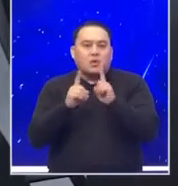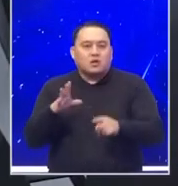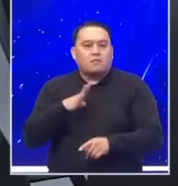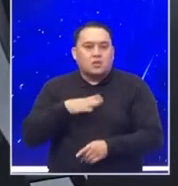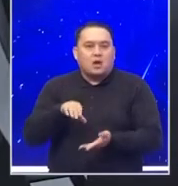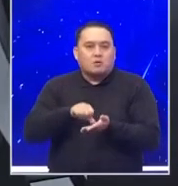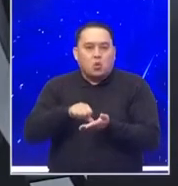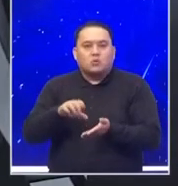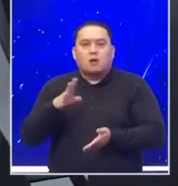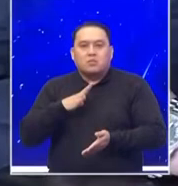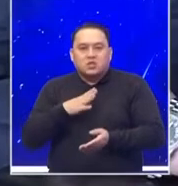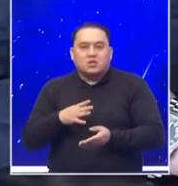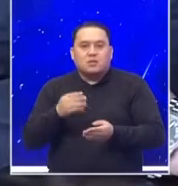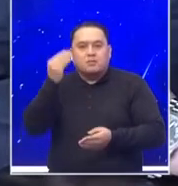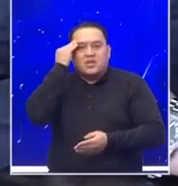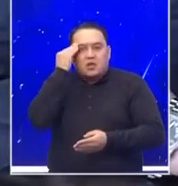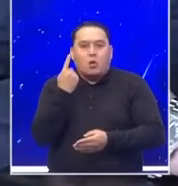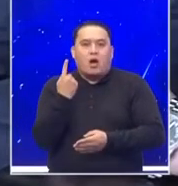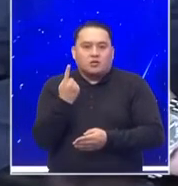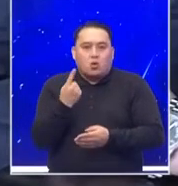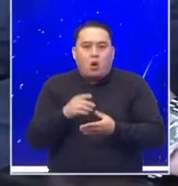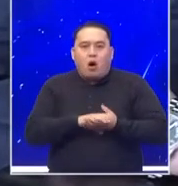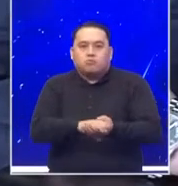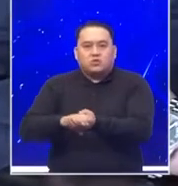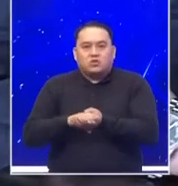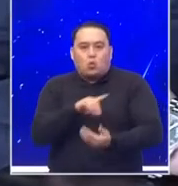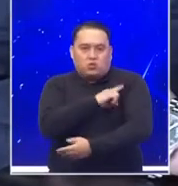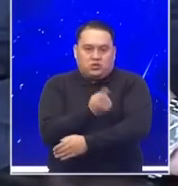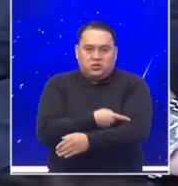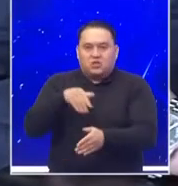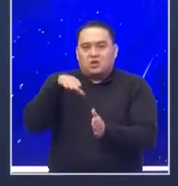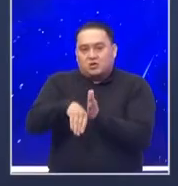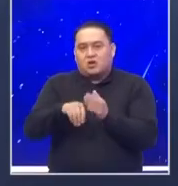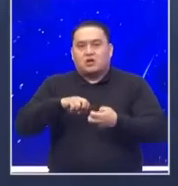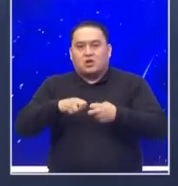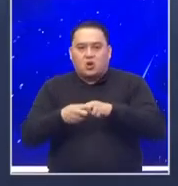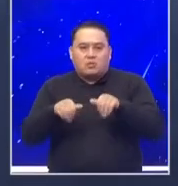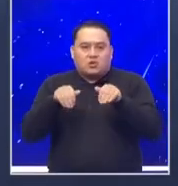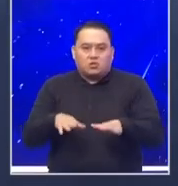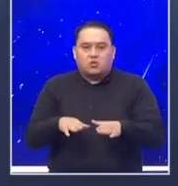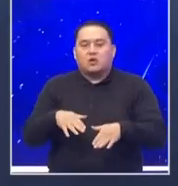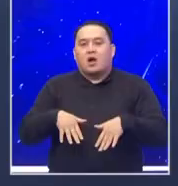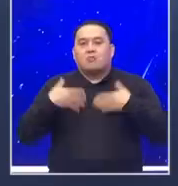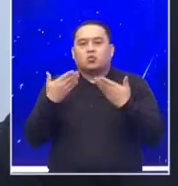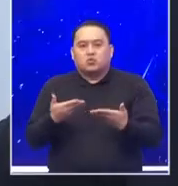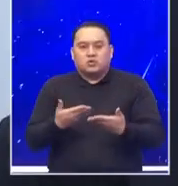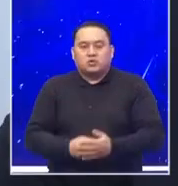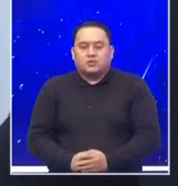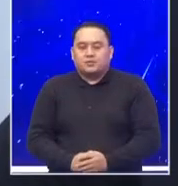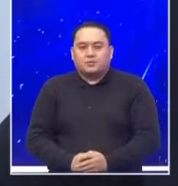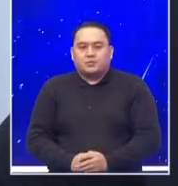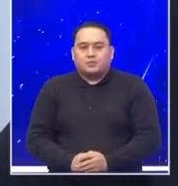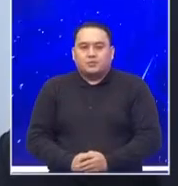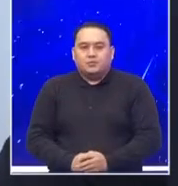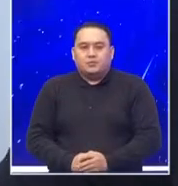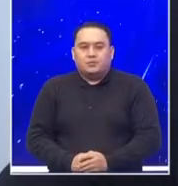собрания его участники пришли к единому мнению объединить усилия для дальнейшего решения проблем озвученных жителем талгарского района